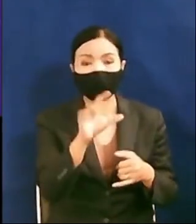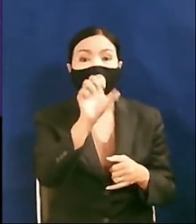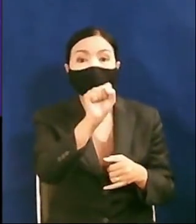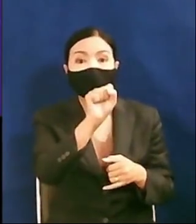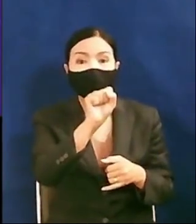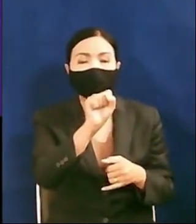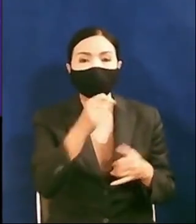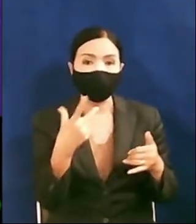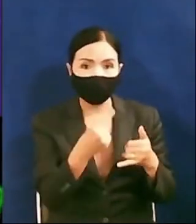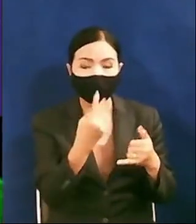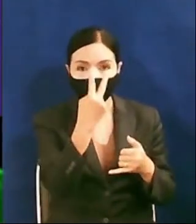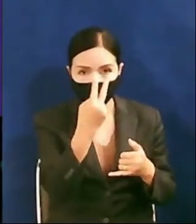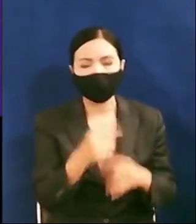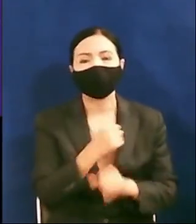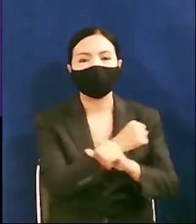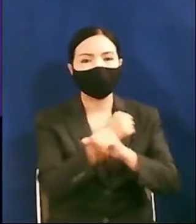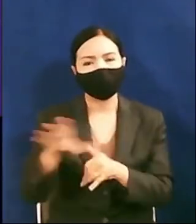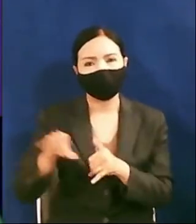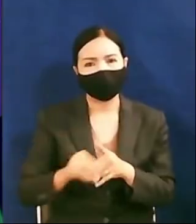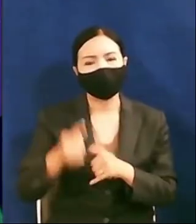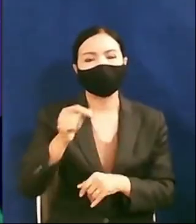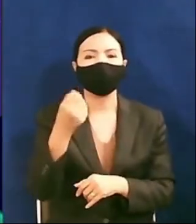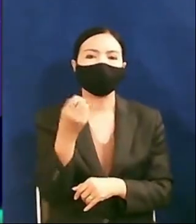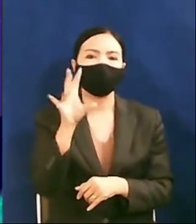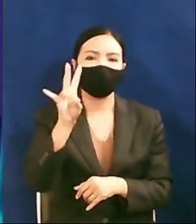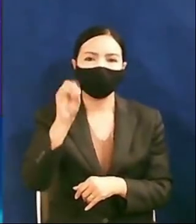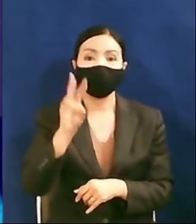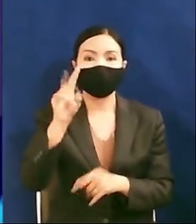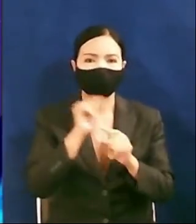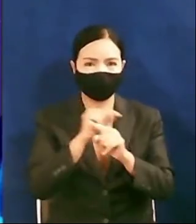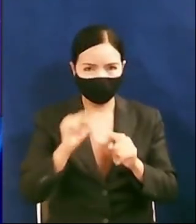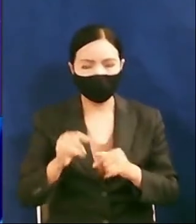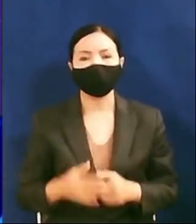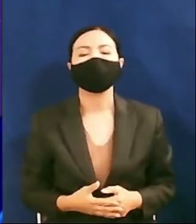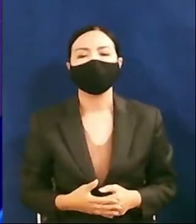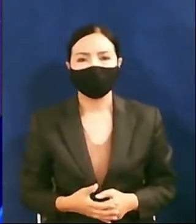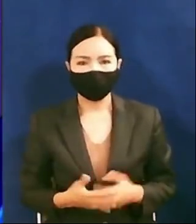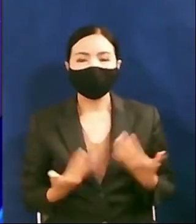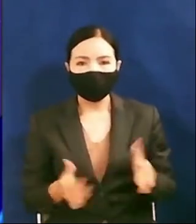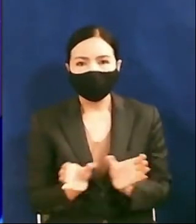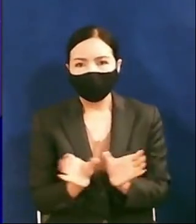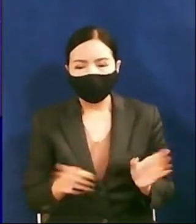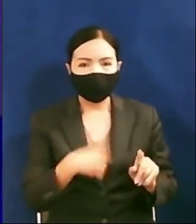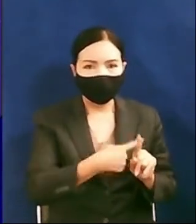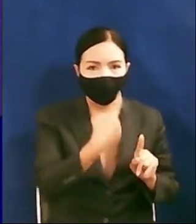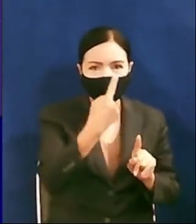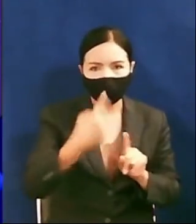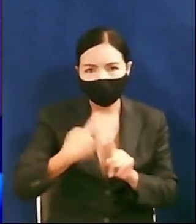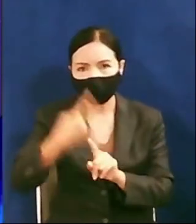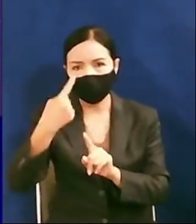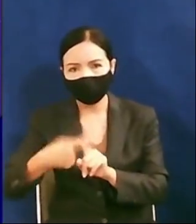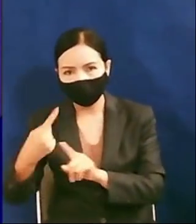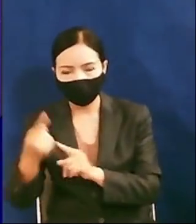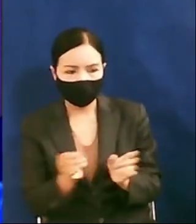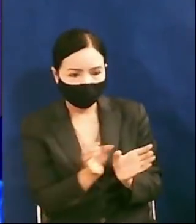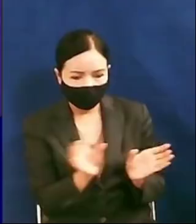กันการติดเชื้อได้ 72% และเราก็พบว่าการศึกษาประสิทธิผลเนี่ยเมื่อเราจำแนกรายเดือนว่าประสิทธิผลในคน